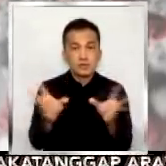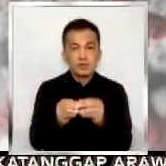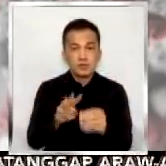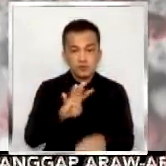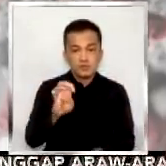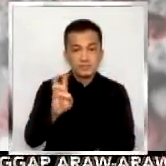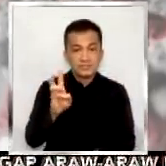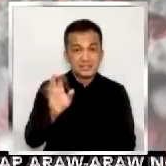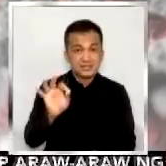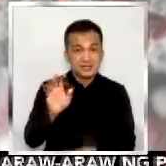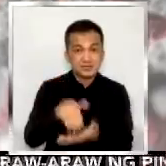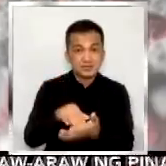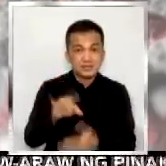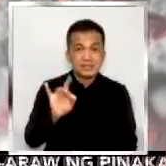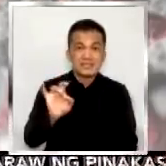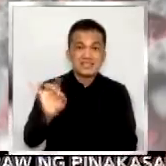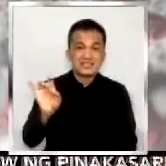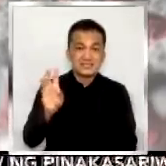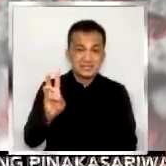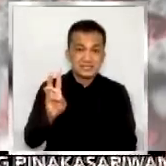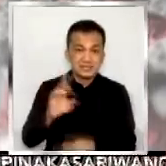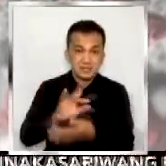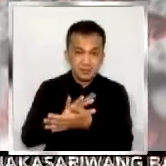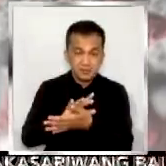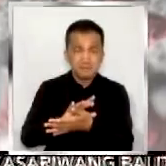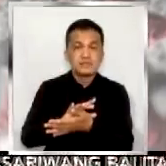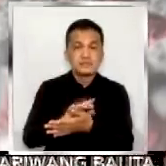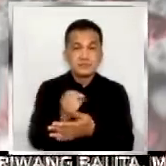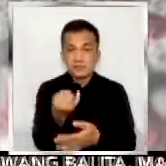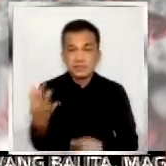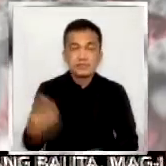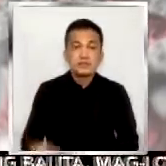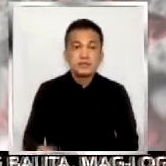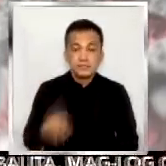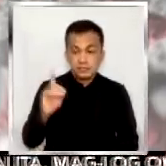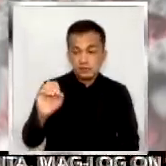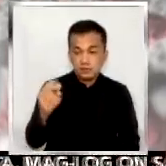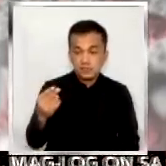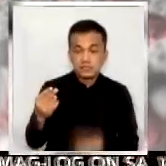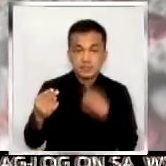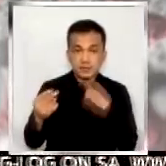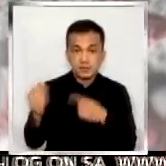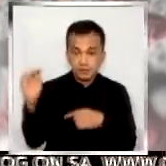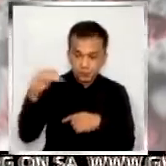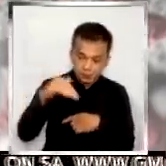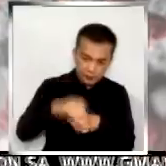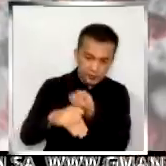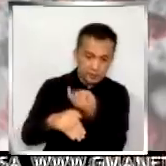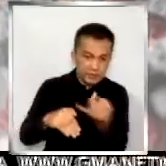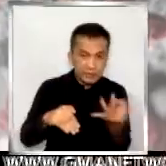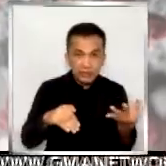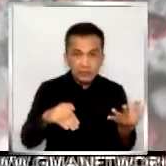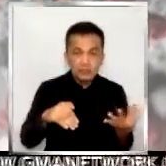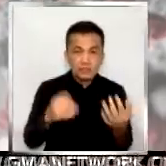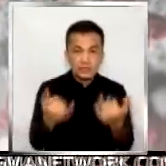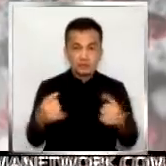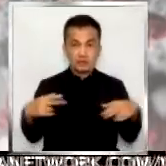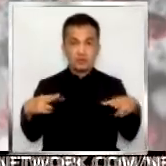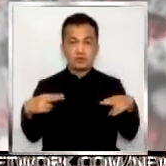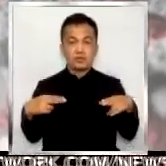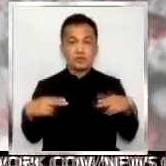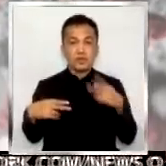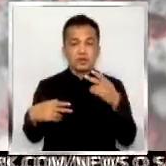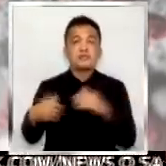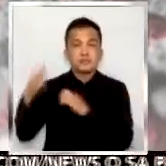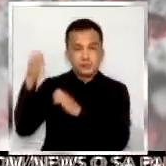469,886 COVID-19 cases. Ayon sa DOH, ang pagbaba ng kaso ng COVID ngayong holiday season ay inaasahan na dahil sarado